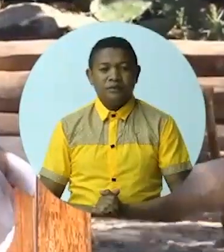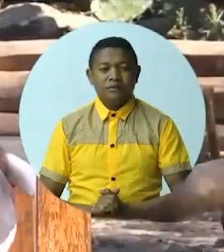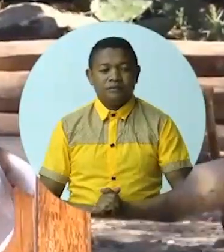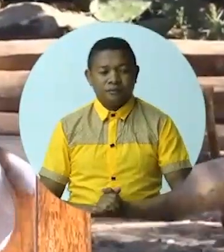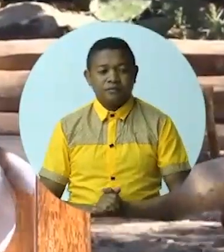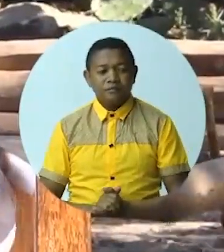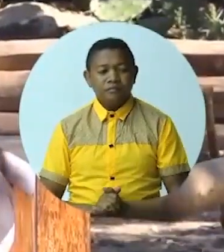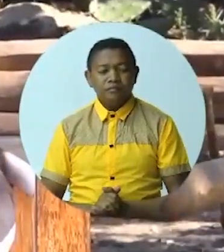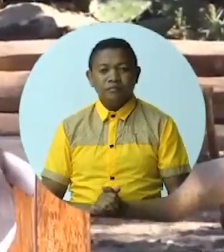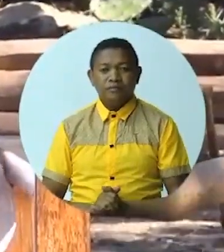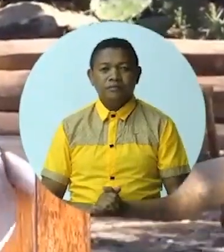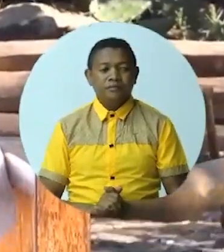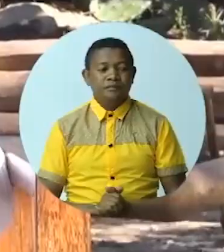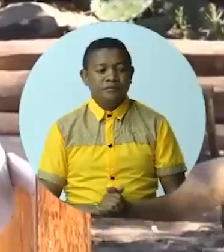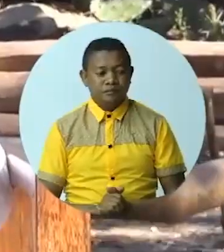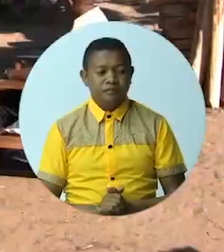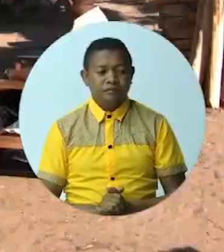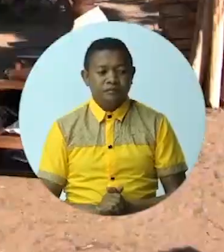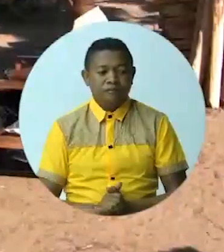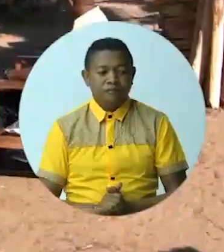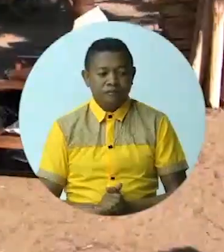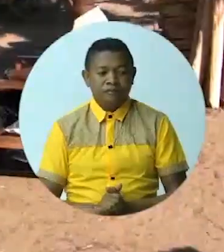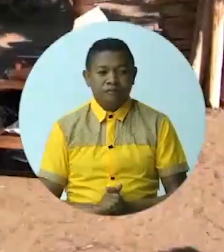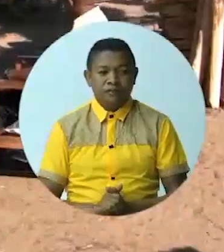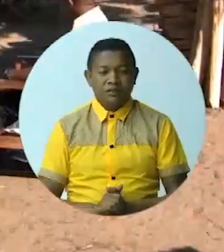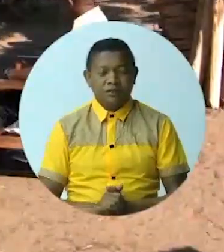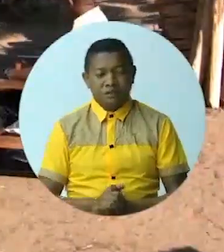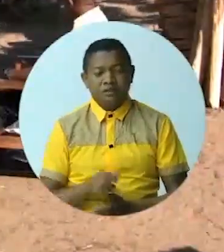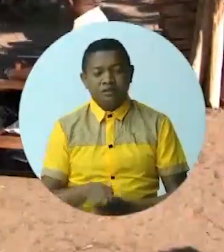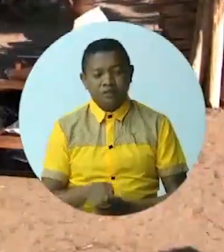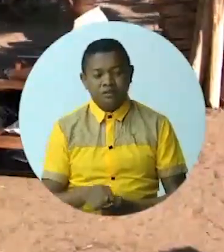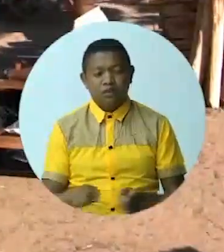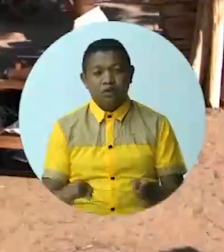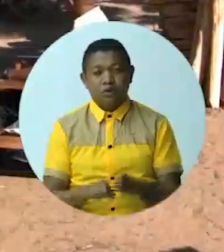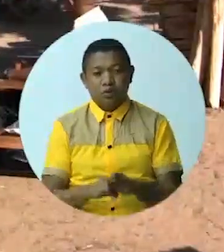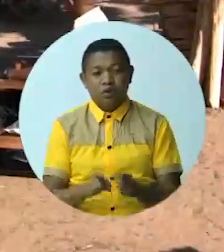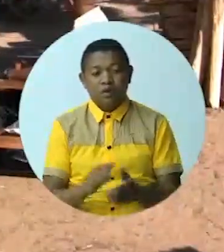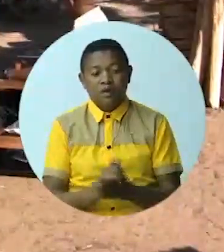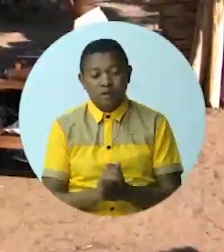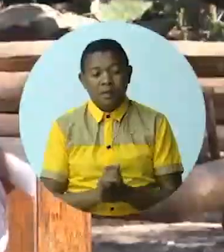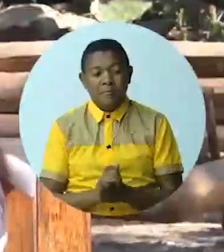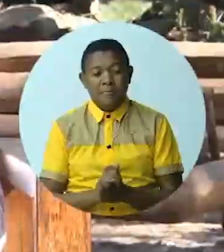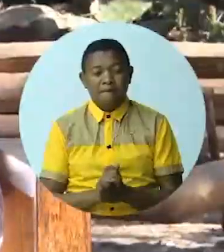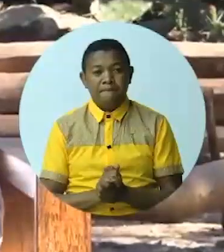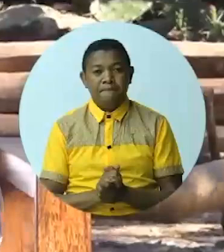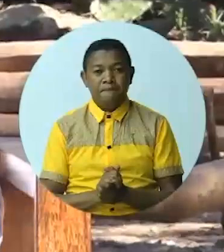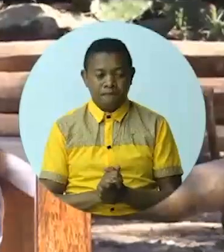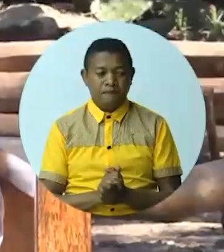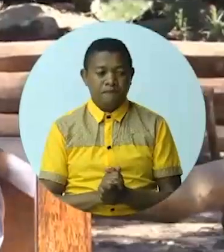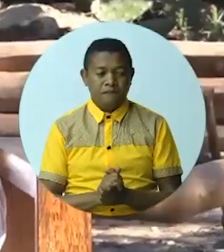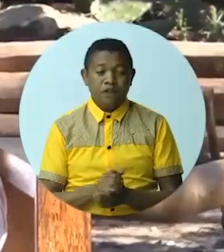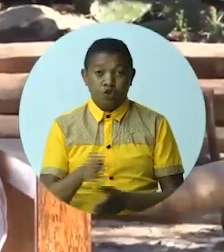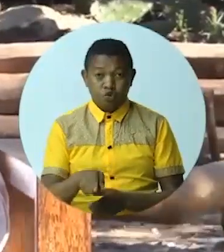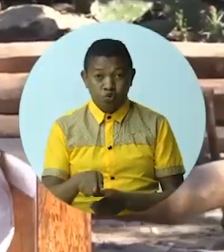fankalazana ny fahaenimpolo taona ny iverena ny fahaleovantena amin'ny fomba manetiketika izay tsika zany hoe amin'ny fahaefatra ambin'ny folo ny volana